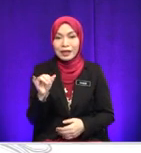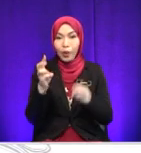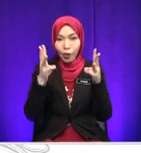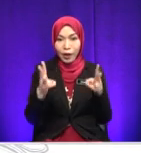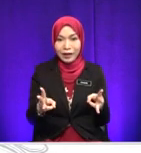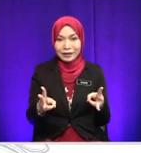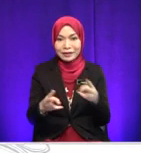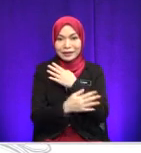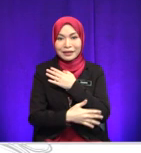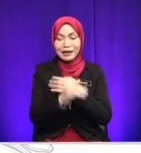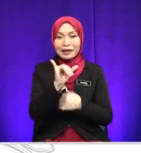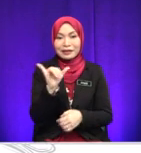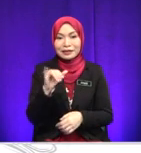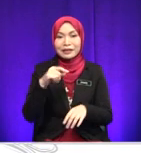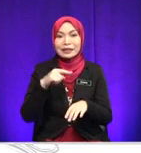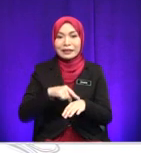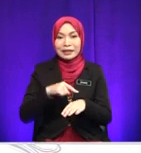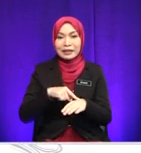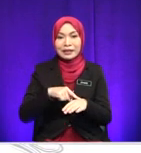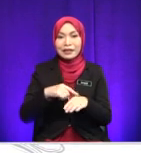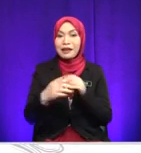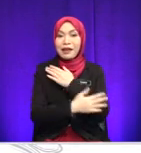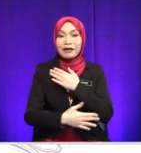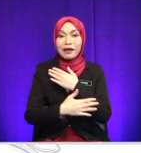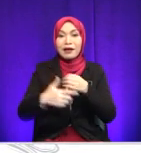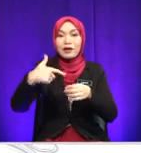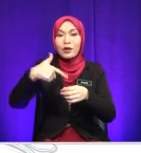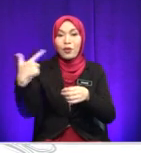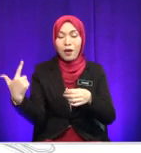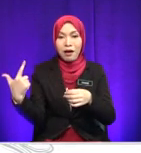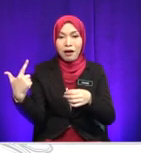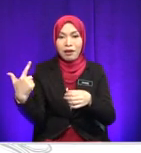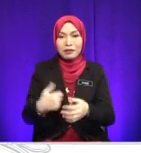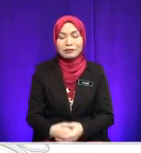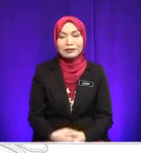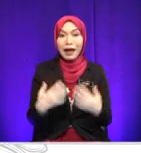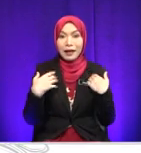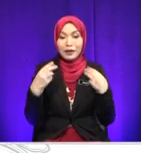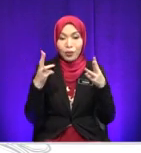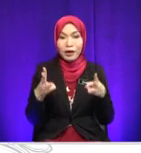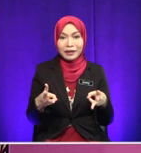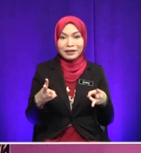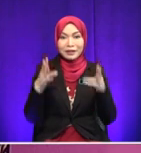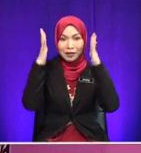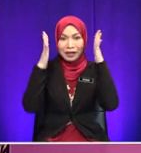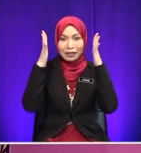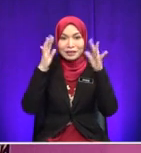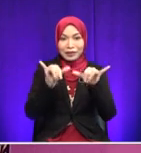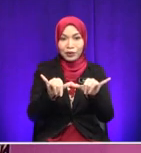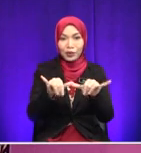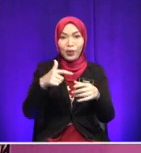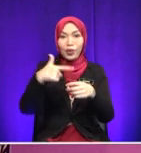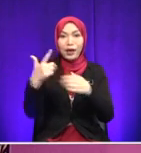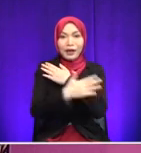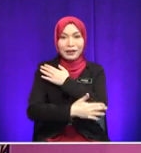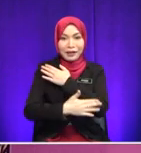negara asing. Kan? Ya, kalau apa-apa berlaku dengan rakyat Malaysia, maka Kementerian Luar Negeri akan membantu rakyat kita